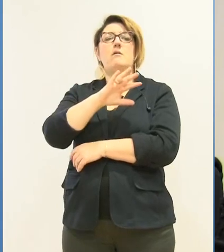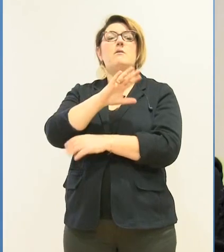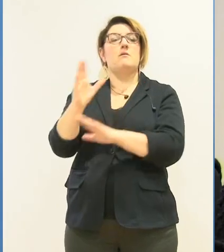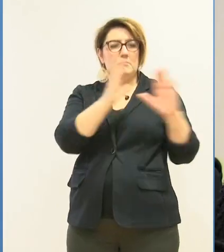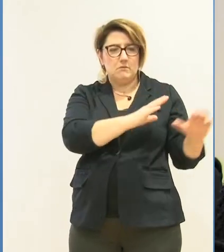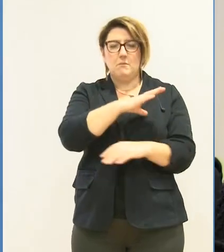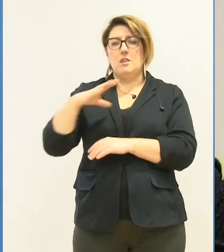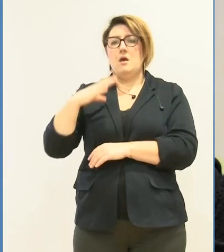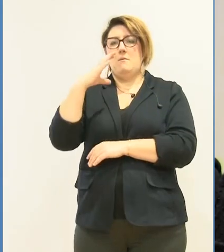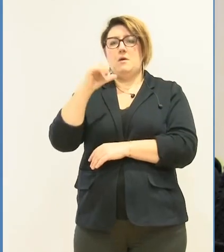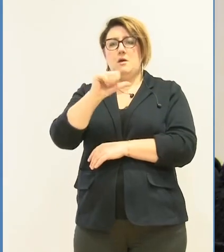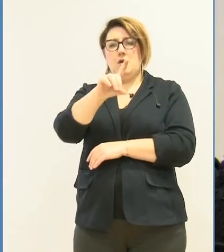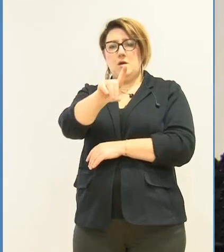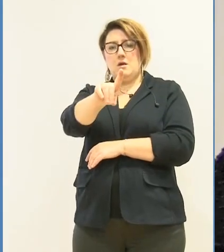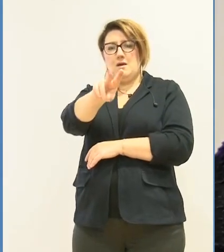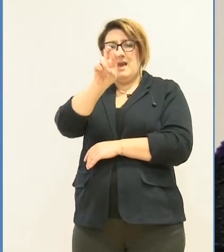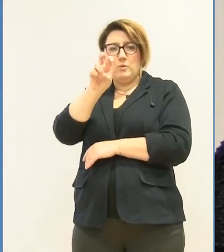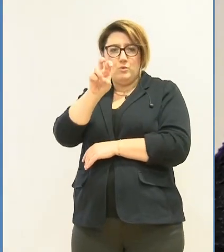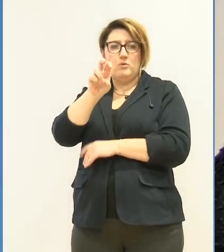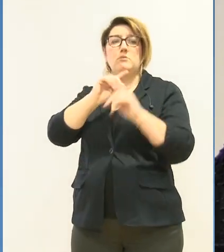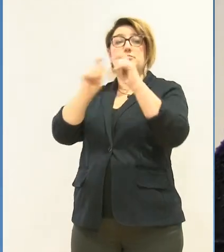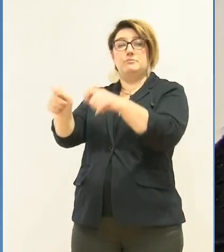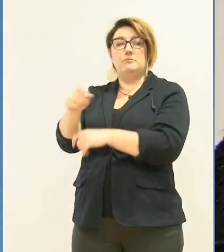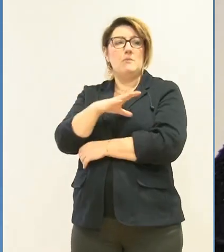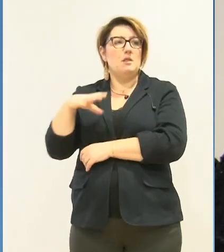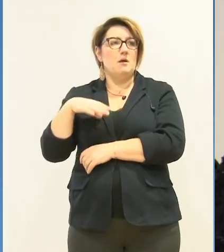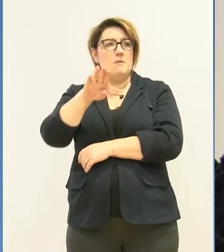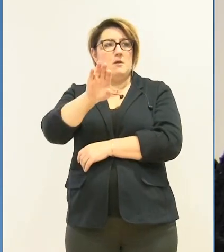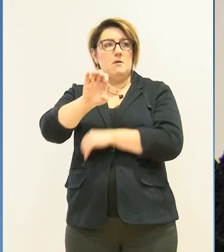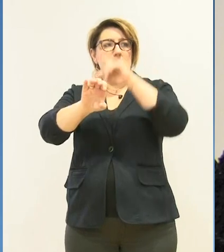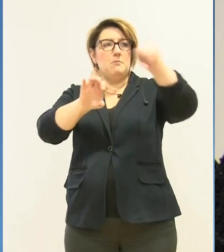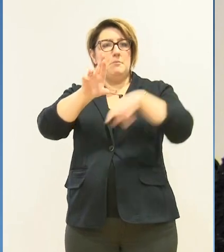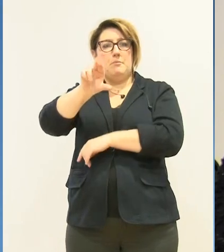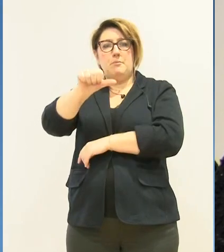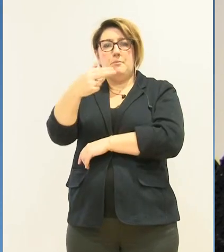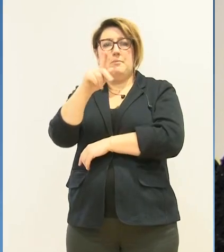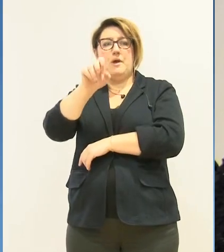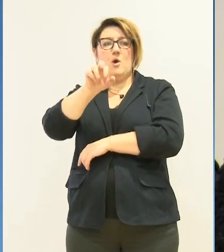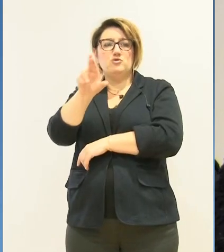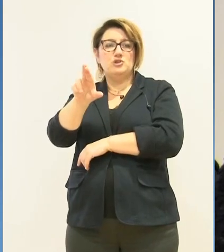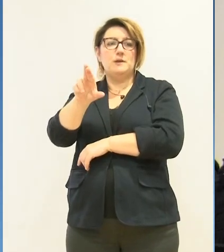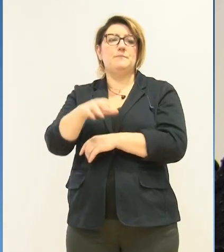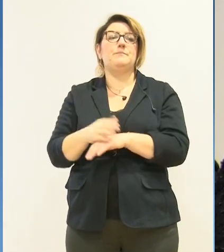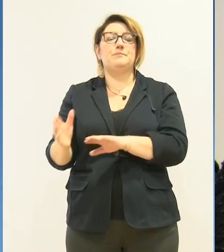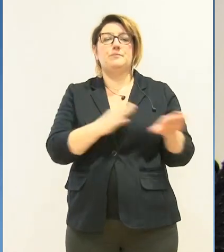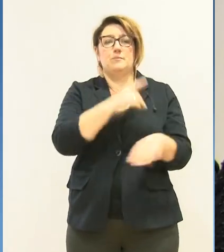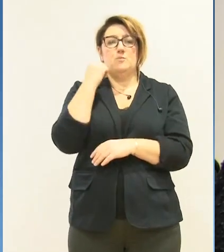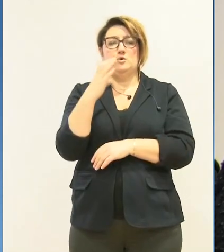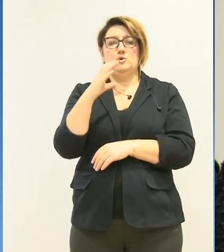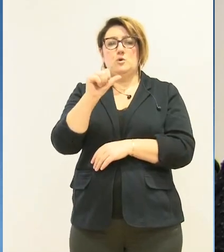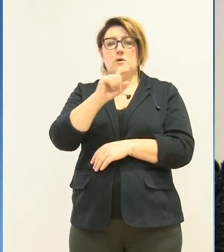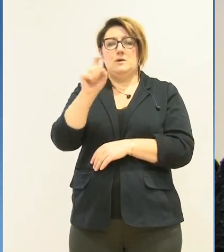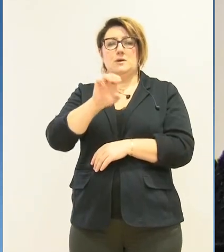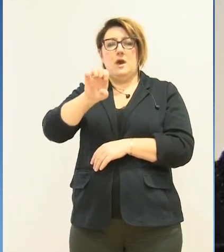rafael marquez donne pouvoir à monsieur mal b jusqu'à son arrivée pierre meriaux yann mongaburu